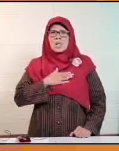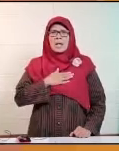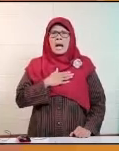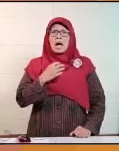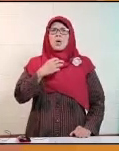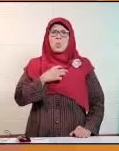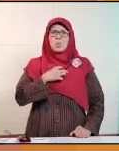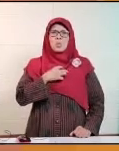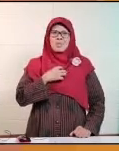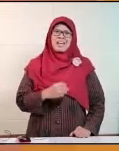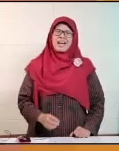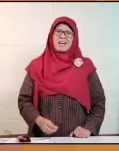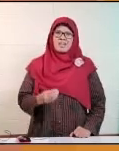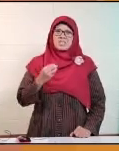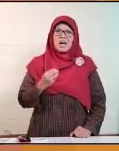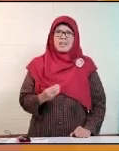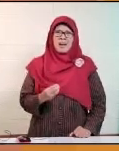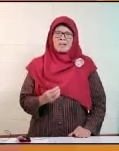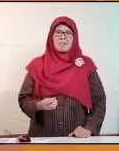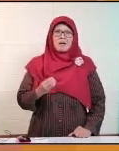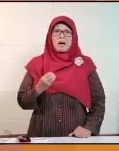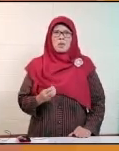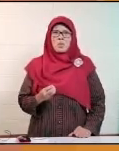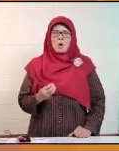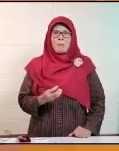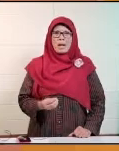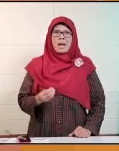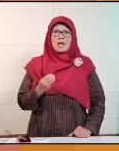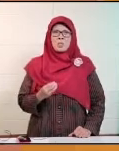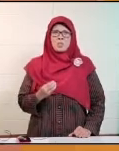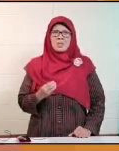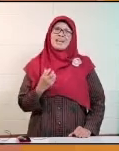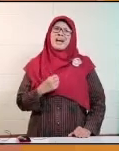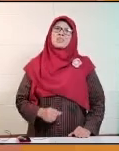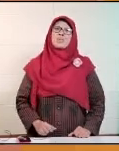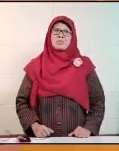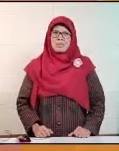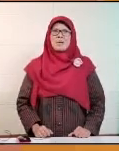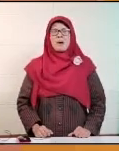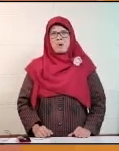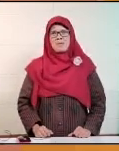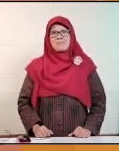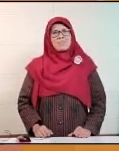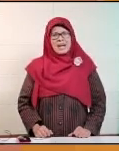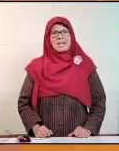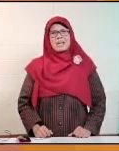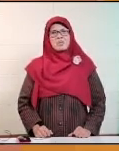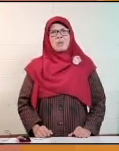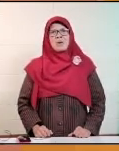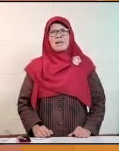dengan selera aku nah saya aku Pilihanku Nah itu menunjukkan bahwa